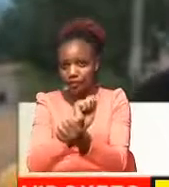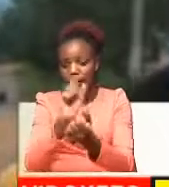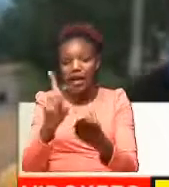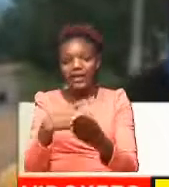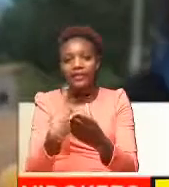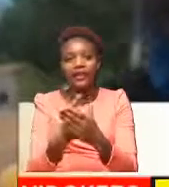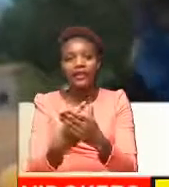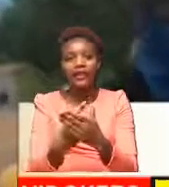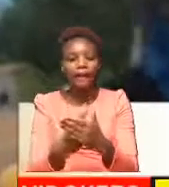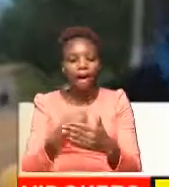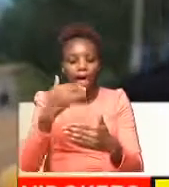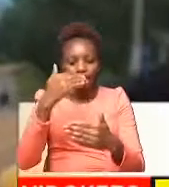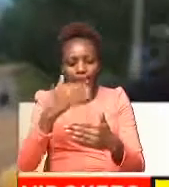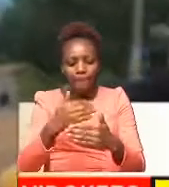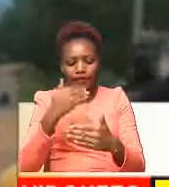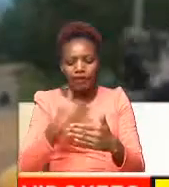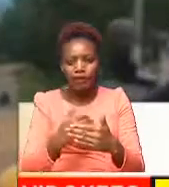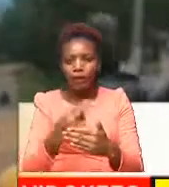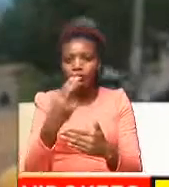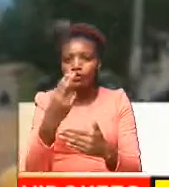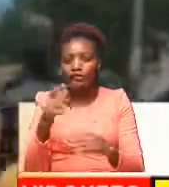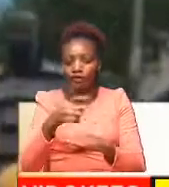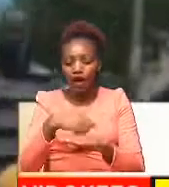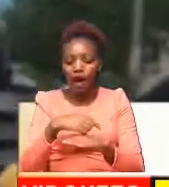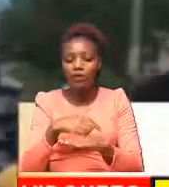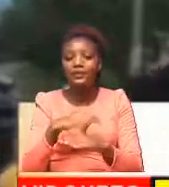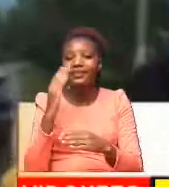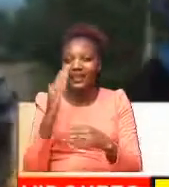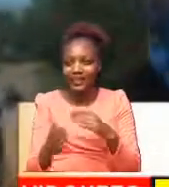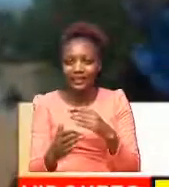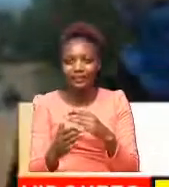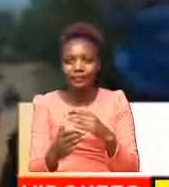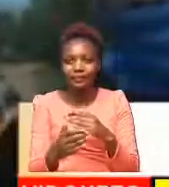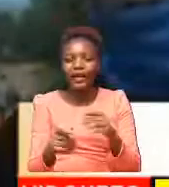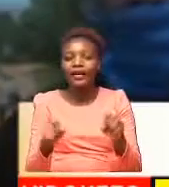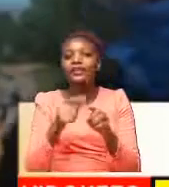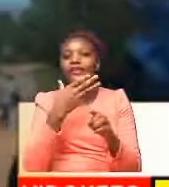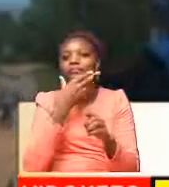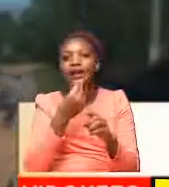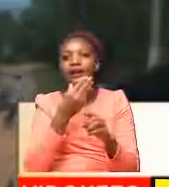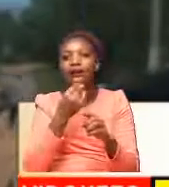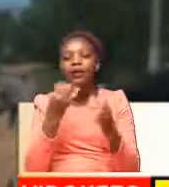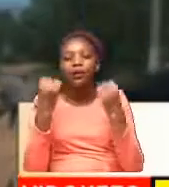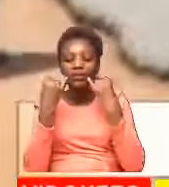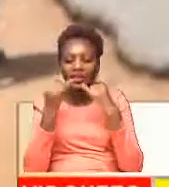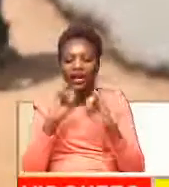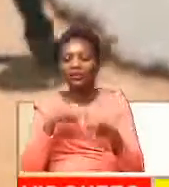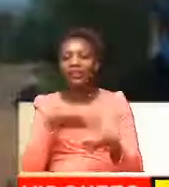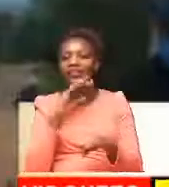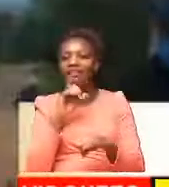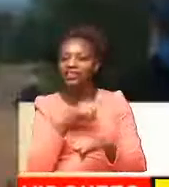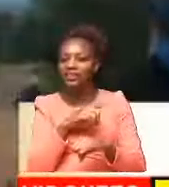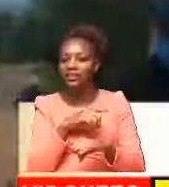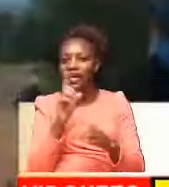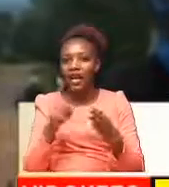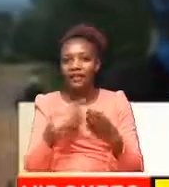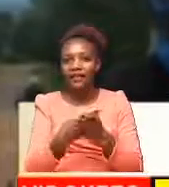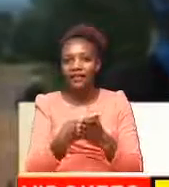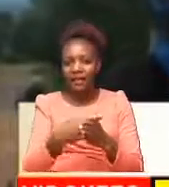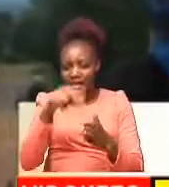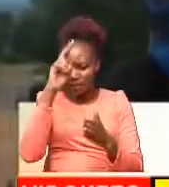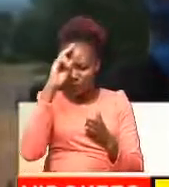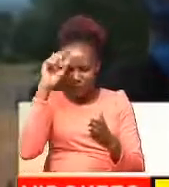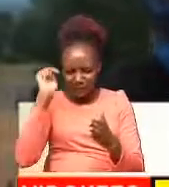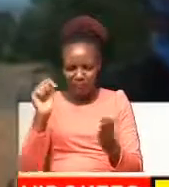kwamba kabla hata masaa 24 hayajaisha kijana huyu akatangaza ya kwamba amefariki. Askari hao